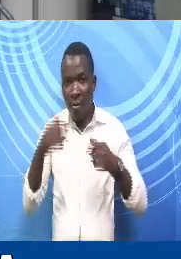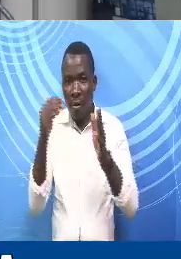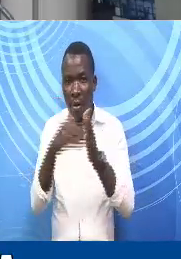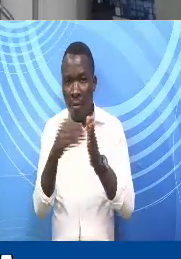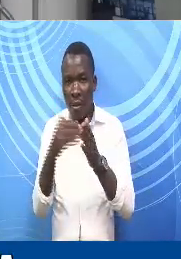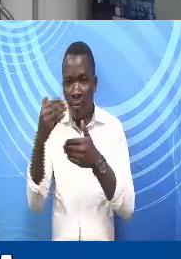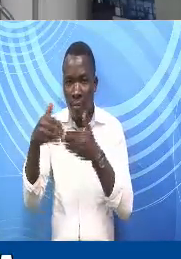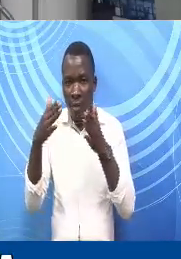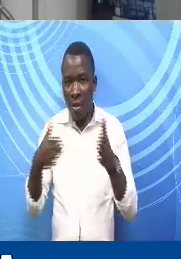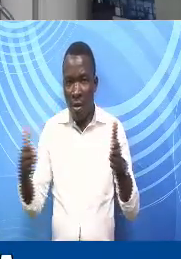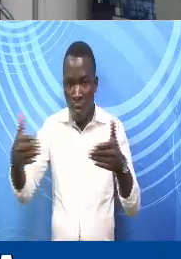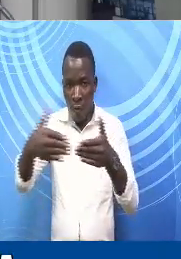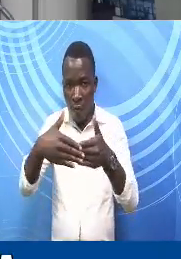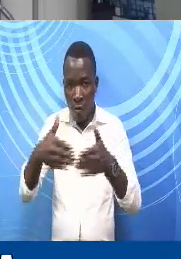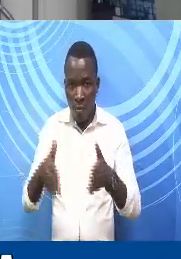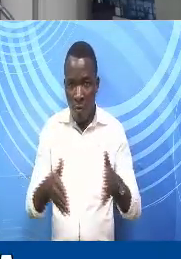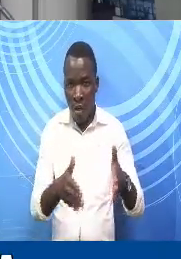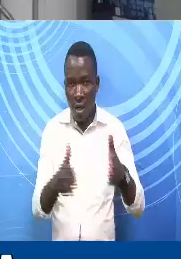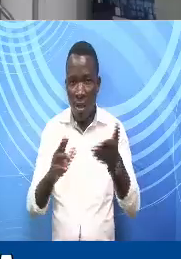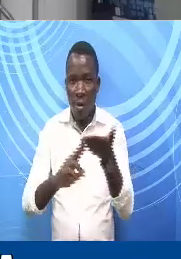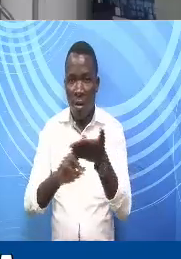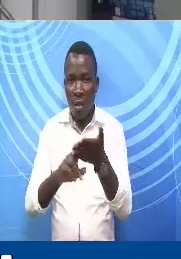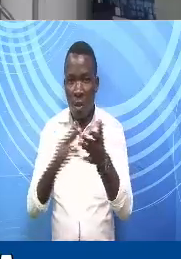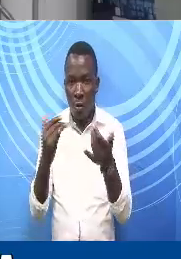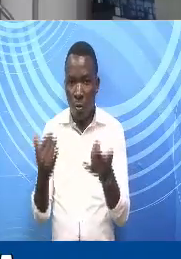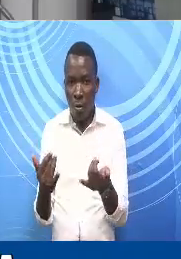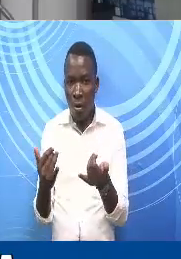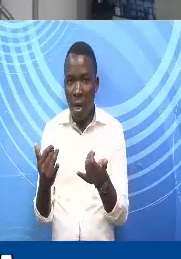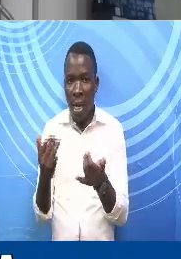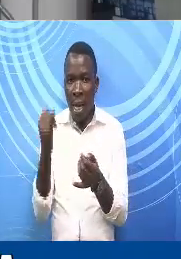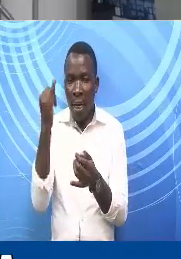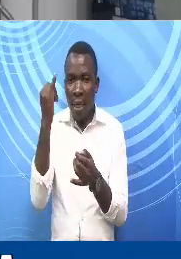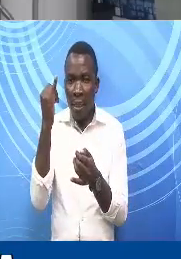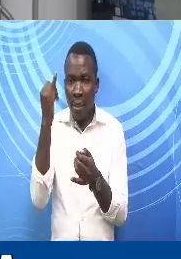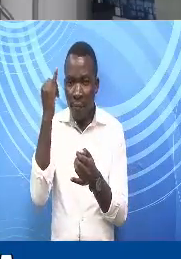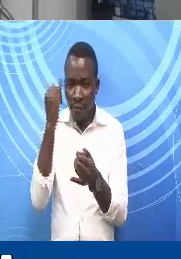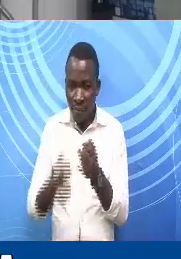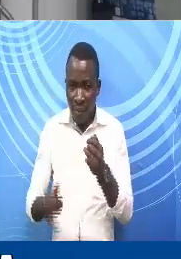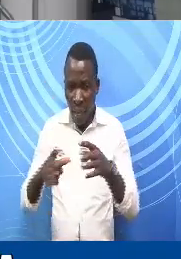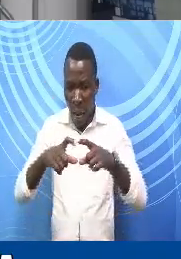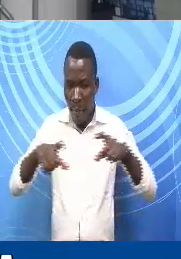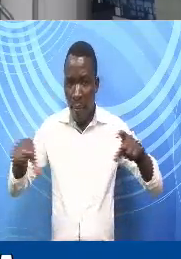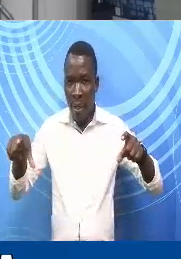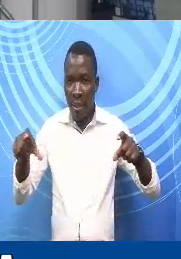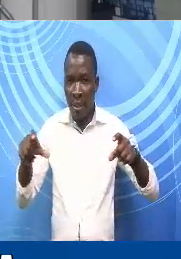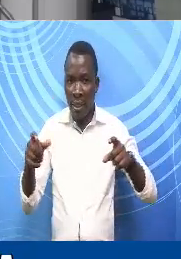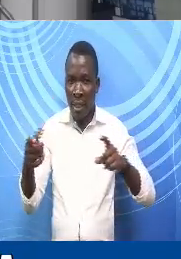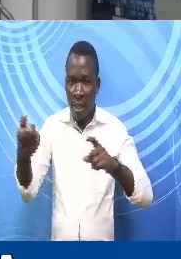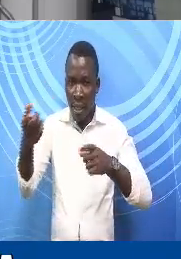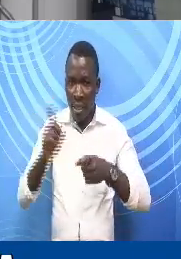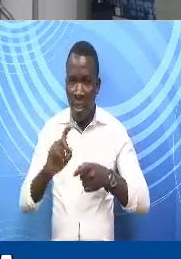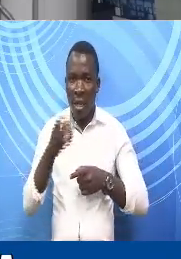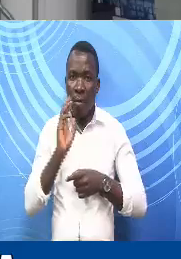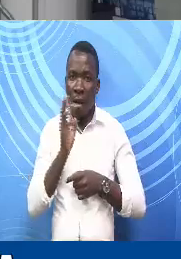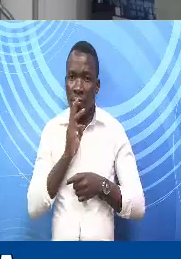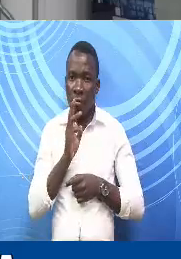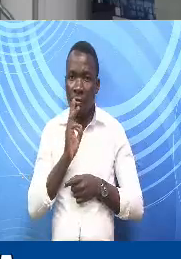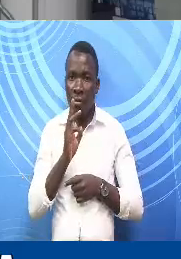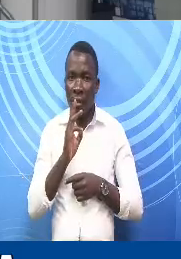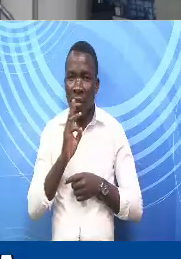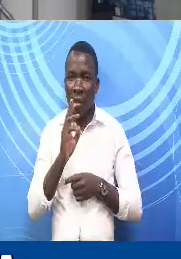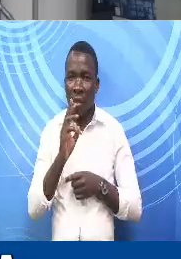babo wabafungiye umuhanda banyuragamo kuri ubu ngo akaba amaze no guca amatiyo yabagezagaho amazi Remi Ngabonziza